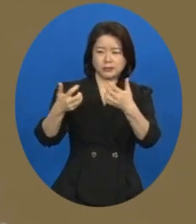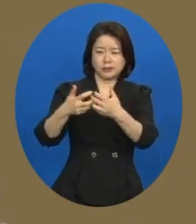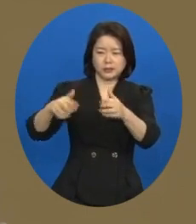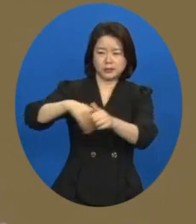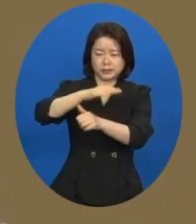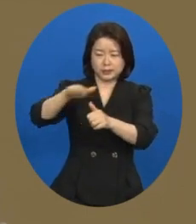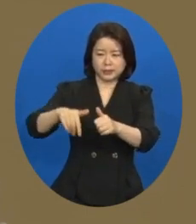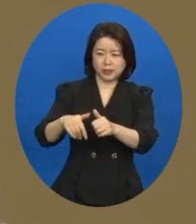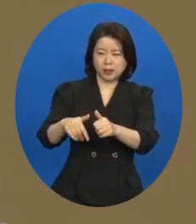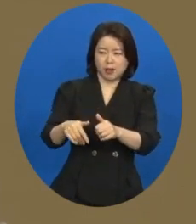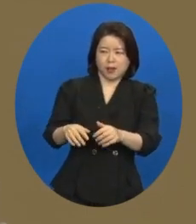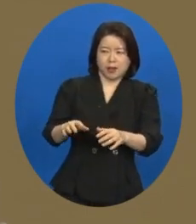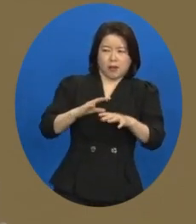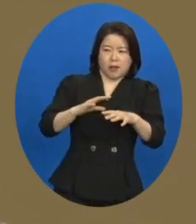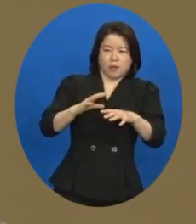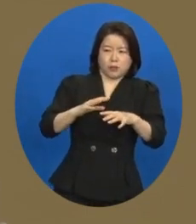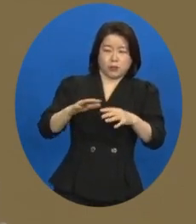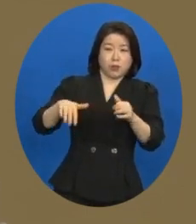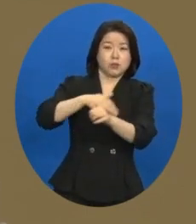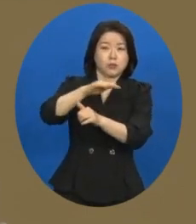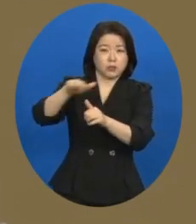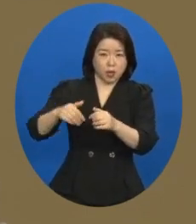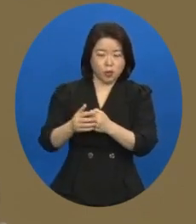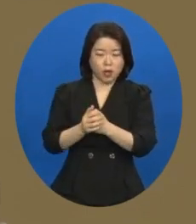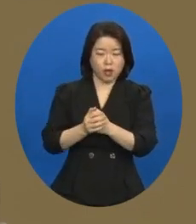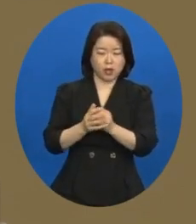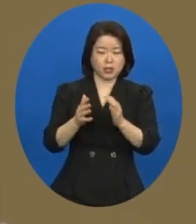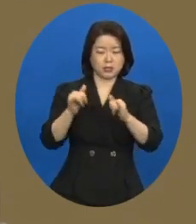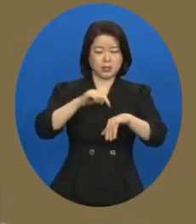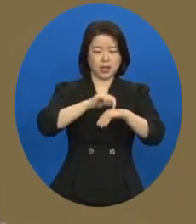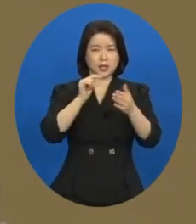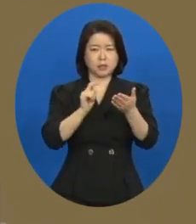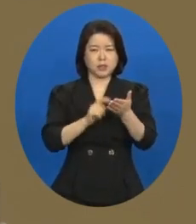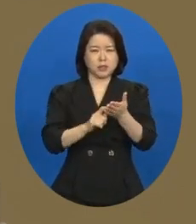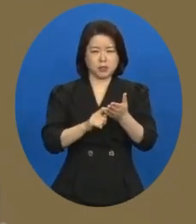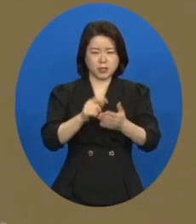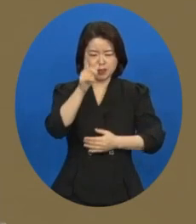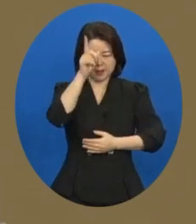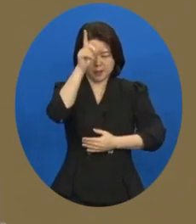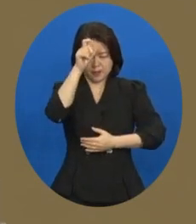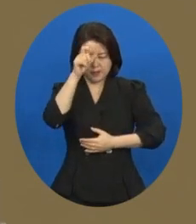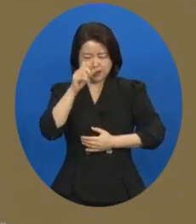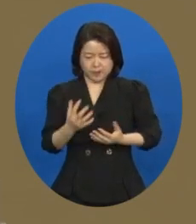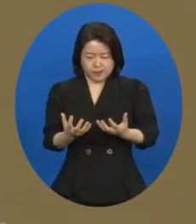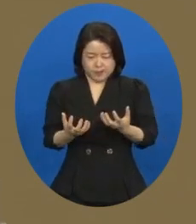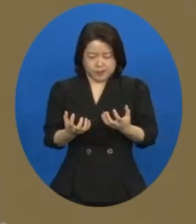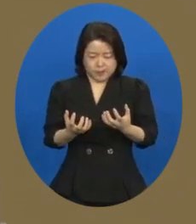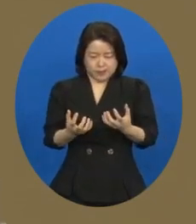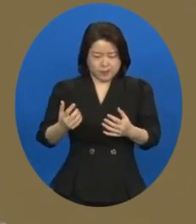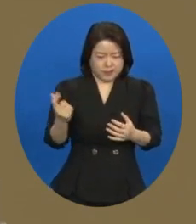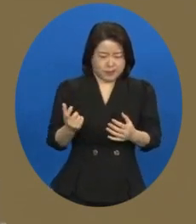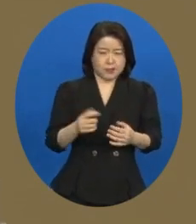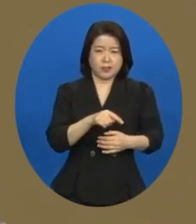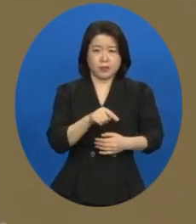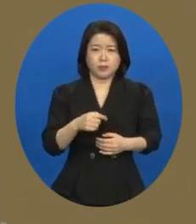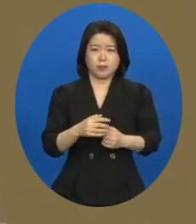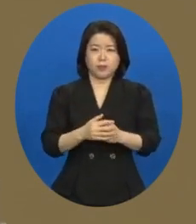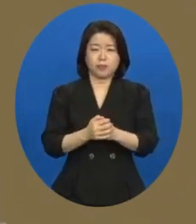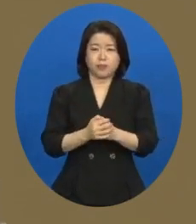전쟁에 살벌한 그때 그 분위기, 사람들의 마음이 얼마나 강팍해졌겠고, 그리고